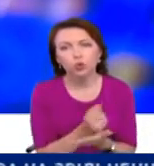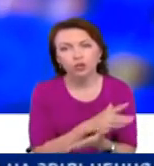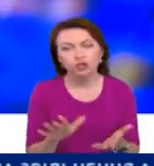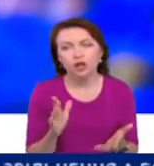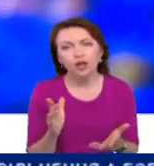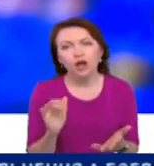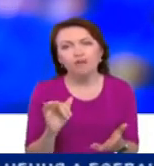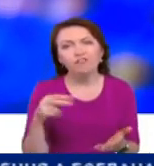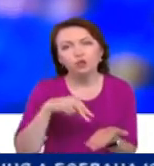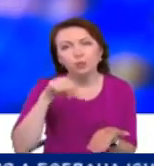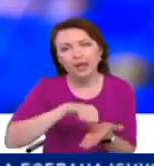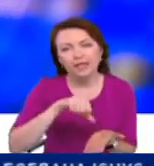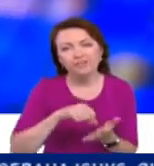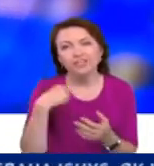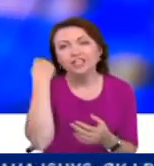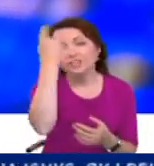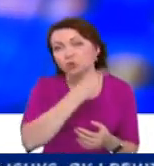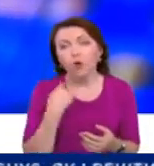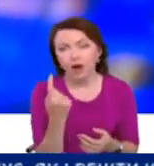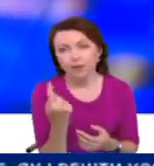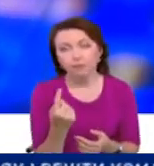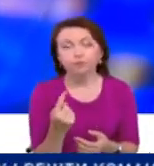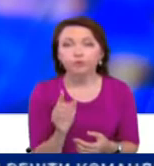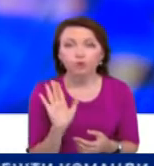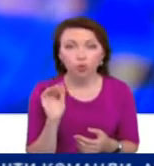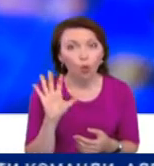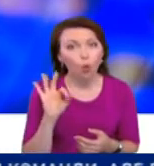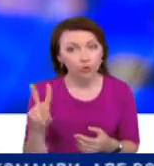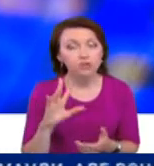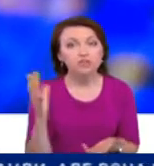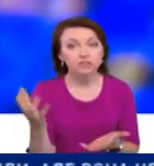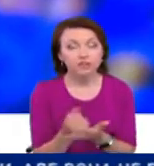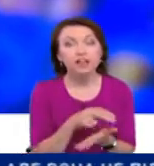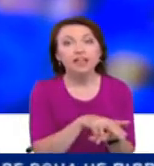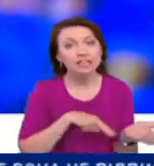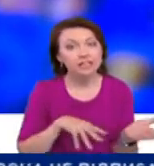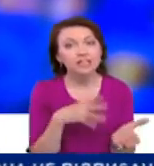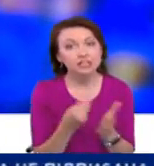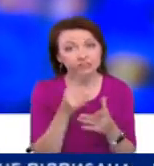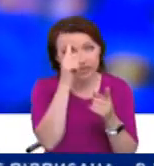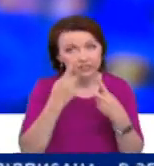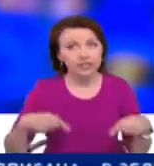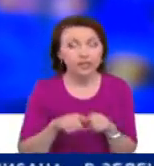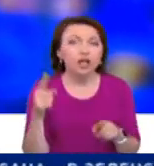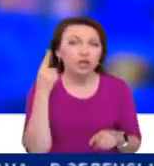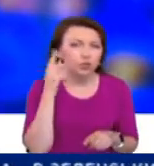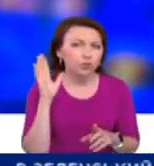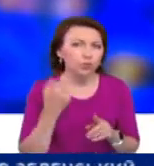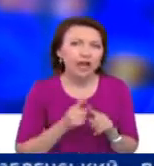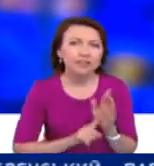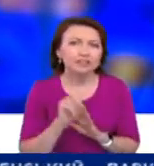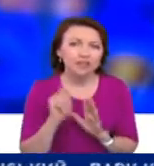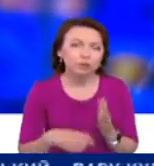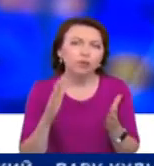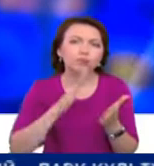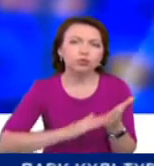индивидуале на вышке. Но он, тем не менее, завоевал лицензию для своей страны. Я думаю, что он этот старт уже просто